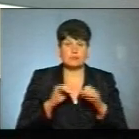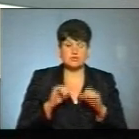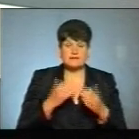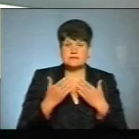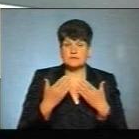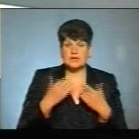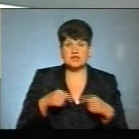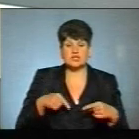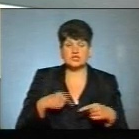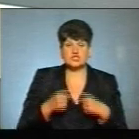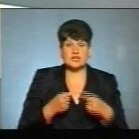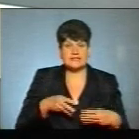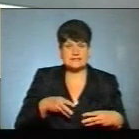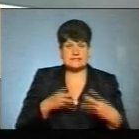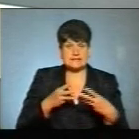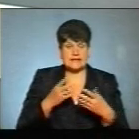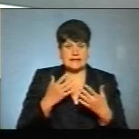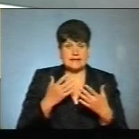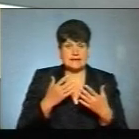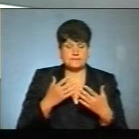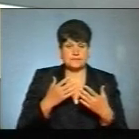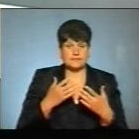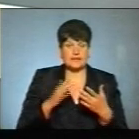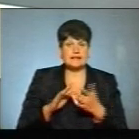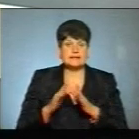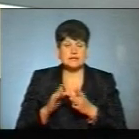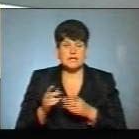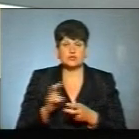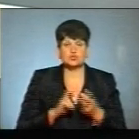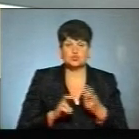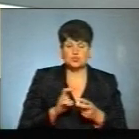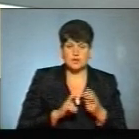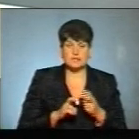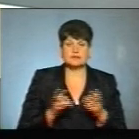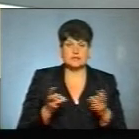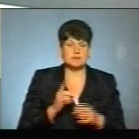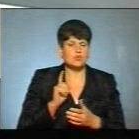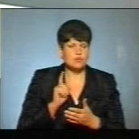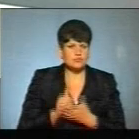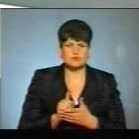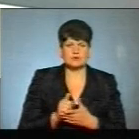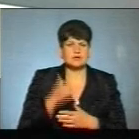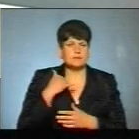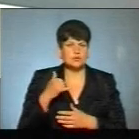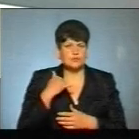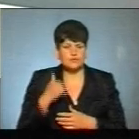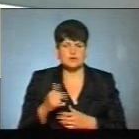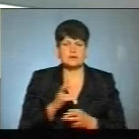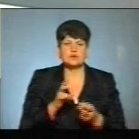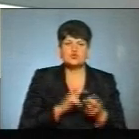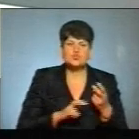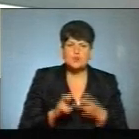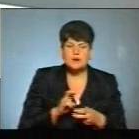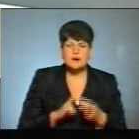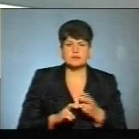спілкуватися через інтернет-засоби, інформувати, десь шукати інформацію інтернет-засобами, це обов'язково треба робити. Треба телефонувати, треба шукати, тому